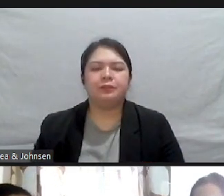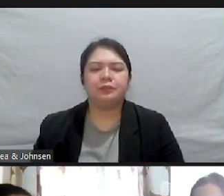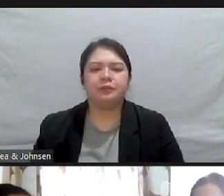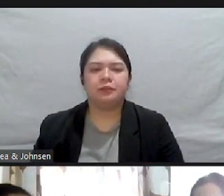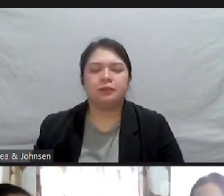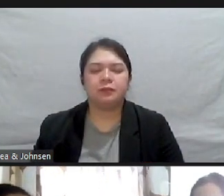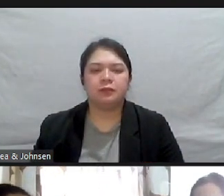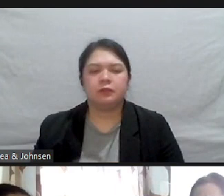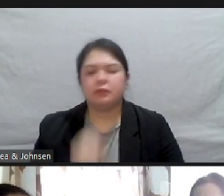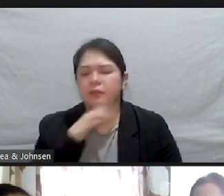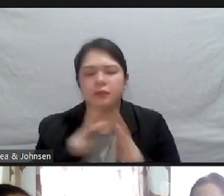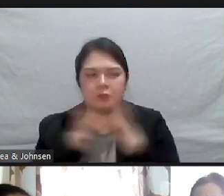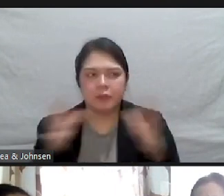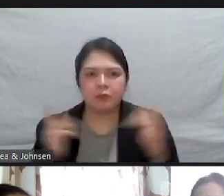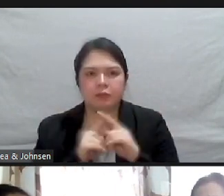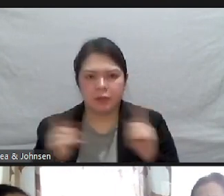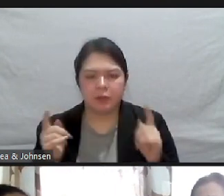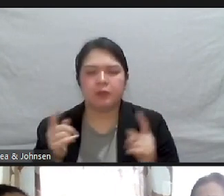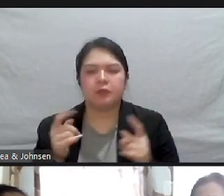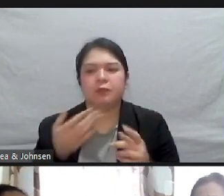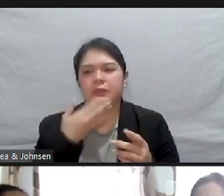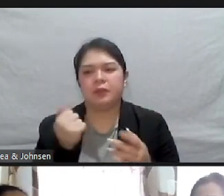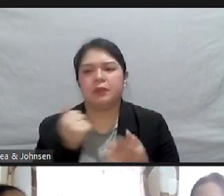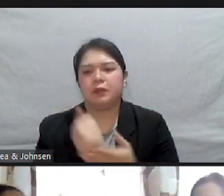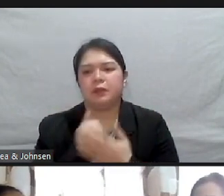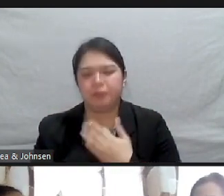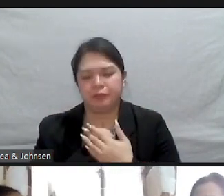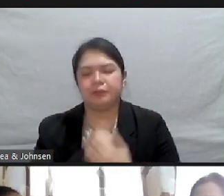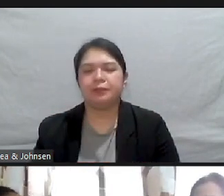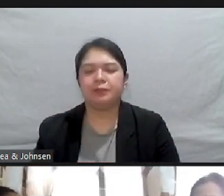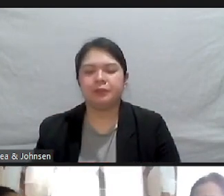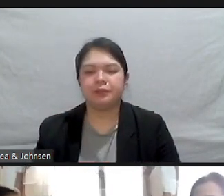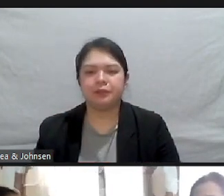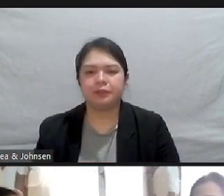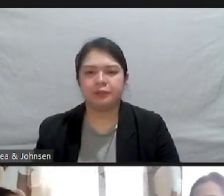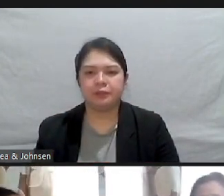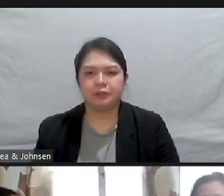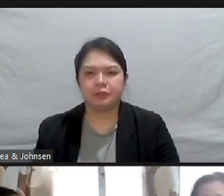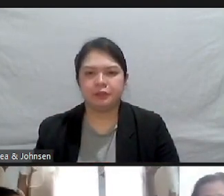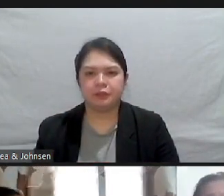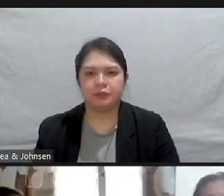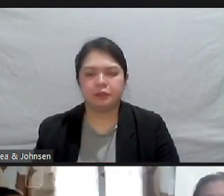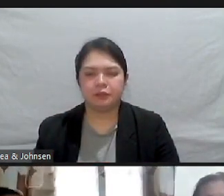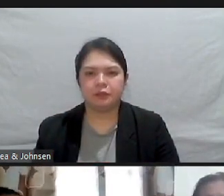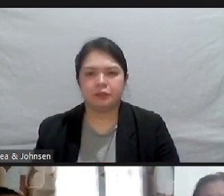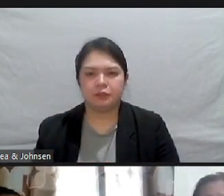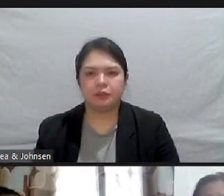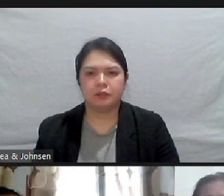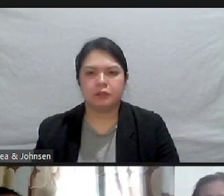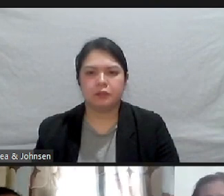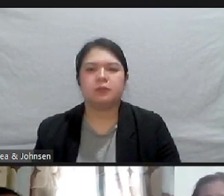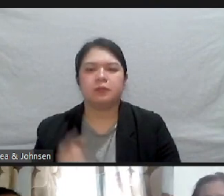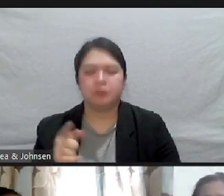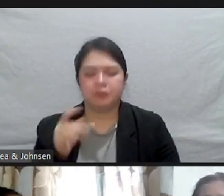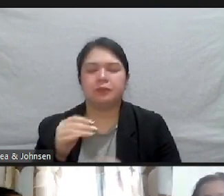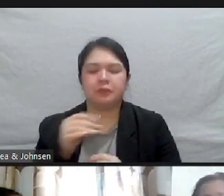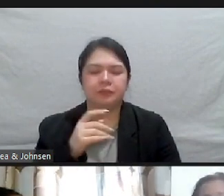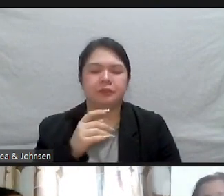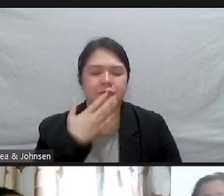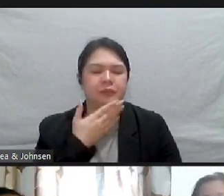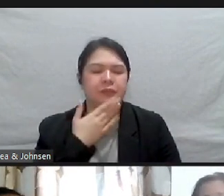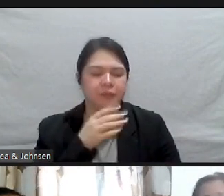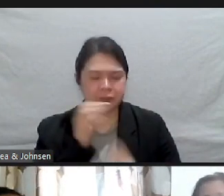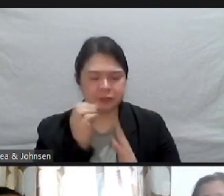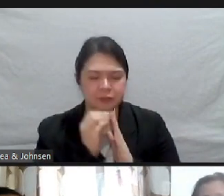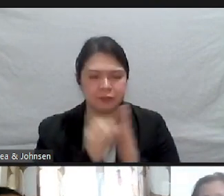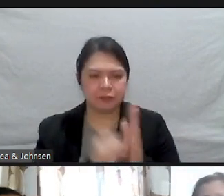Hindi naman kalakihan pero malaking tulong pa rin 'yon sa atin. Salamat po, Ma'am Chad. We'll take note of that. Dito